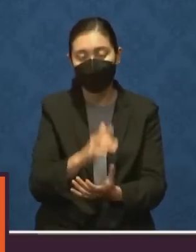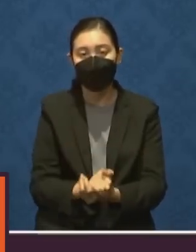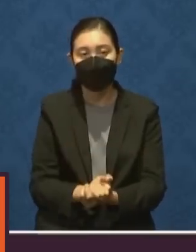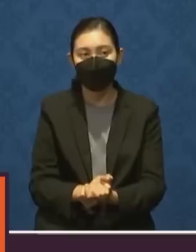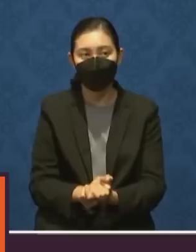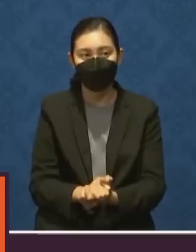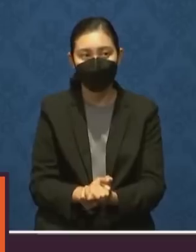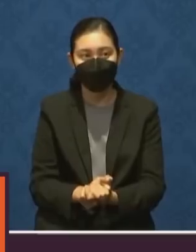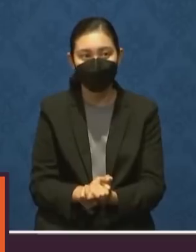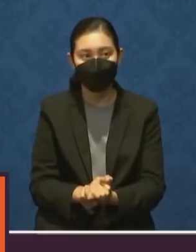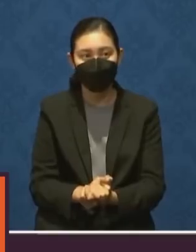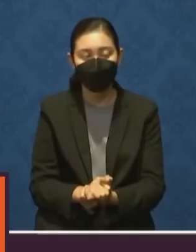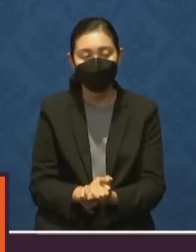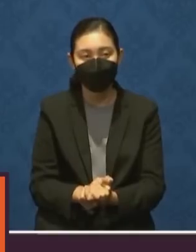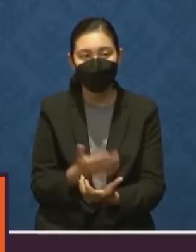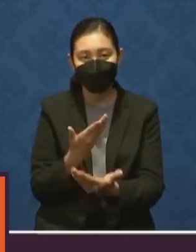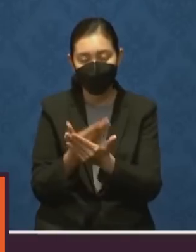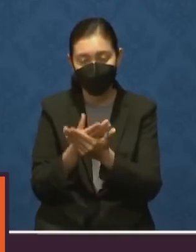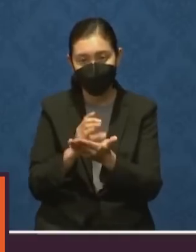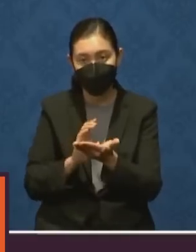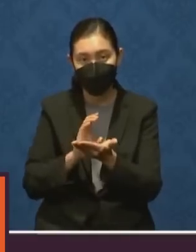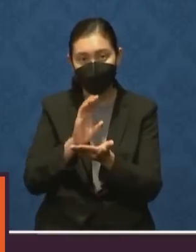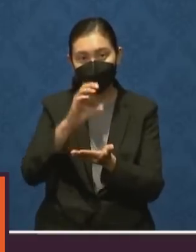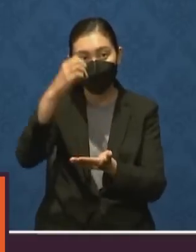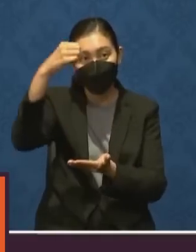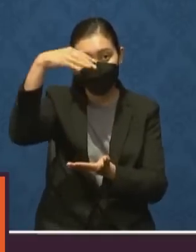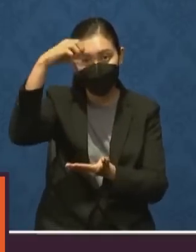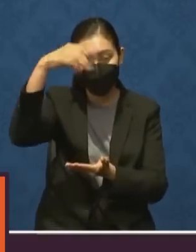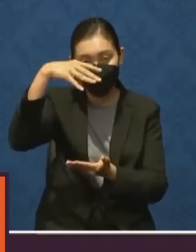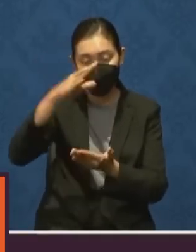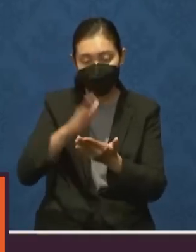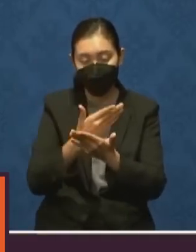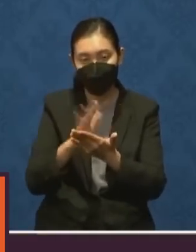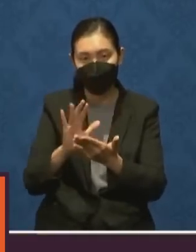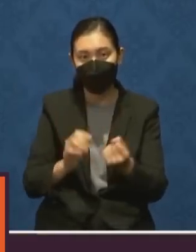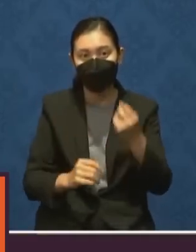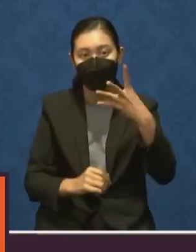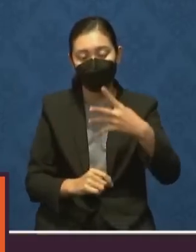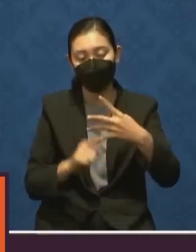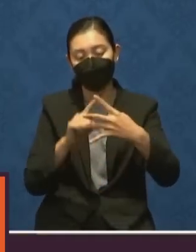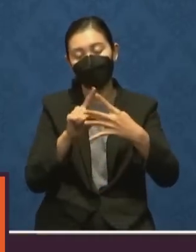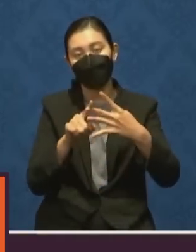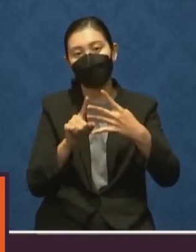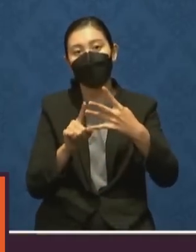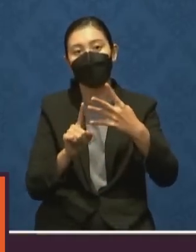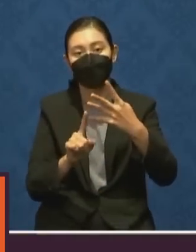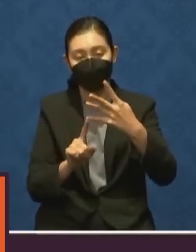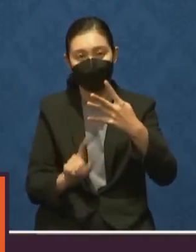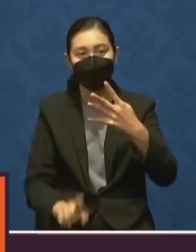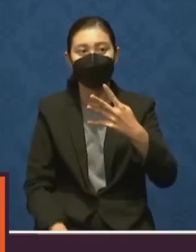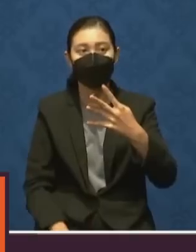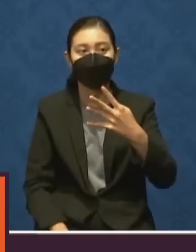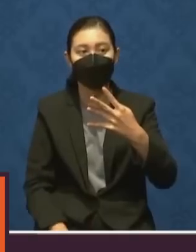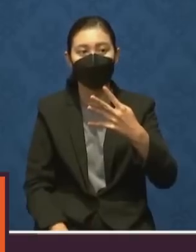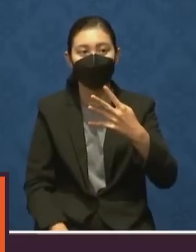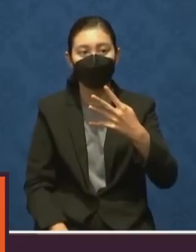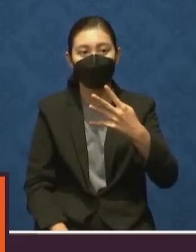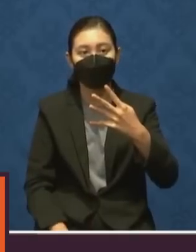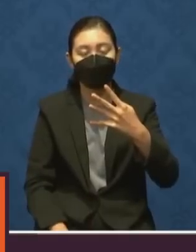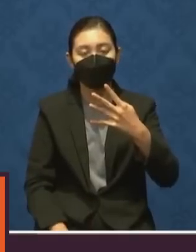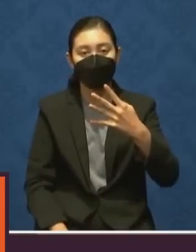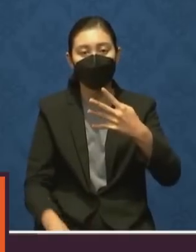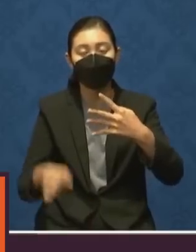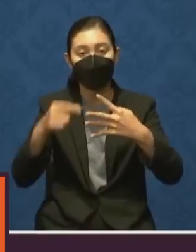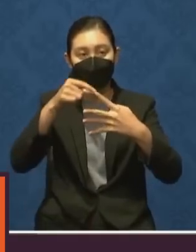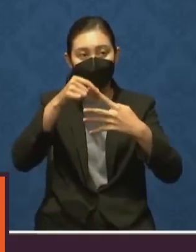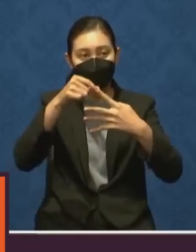ฟ้าของประเทศไยเนี่ยจิ ๆ มัเกิดจาก 4 ส่นนะครับผมก็แตกไ้ในอมาใหเหนได้เข้ใจง่ายขึ้นครับคือส